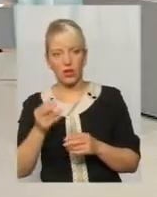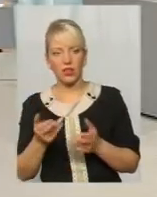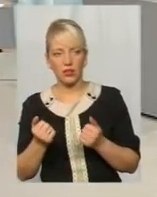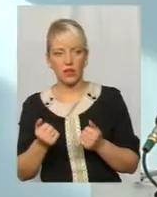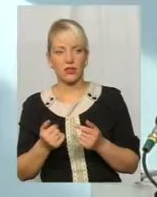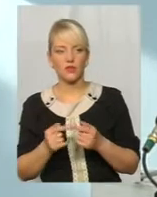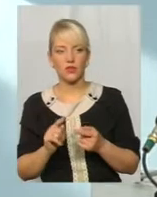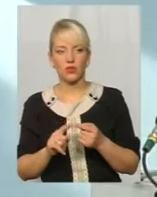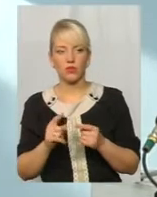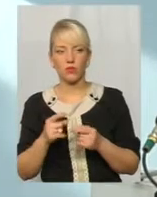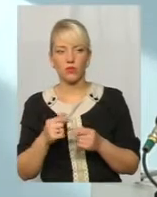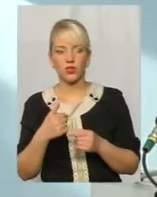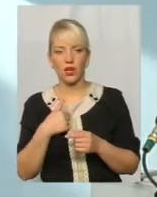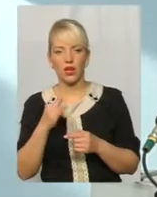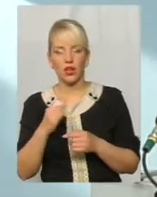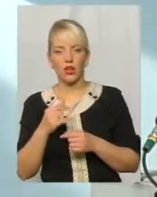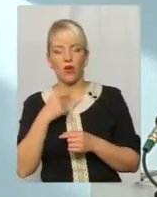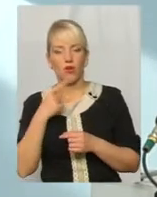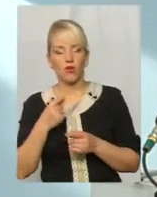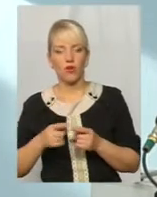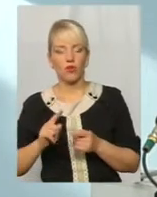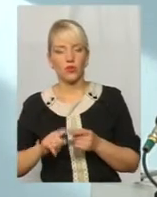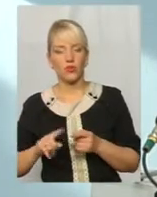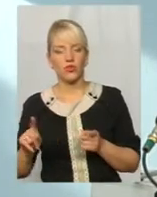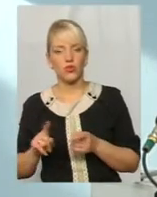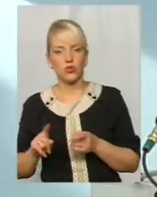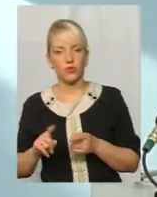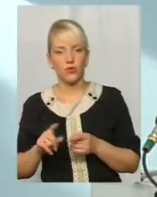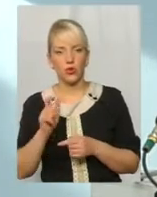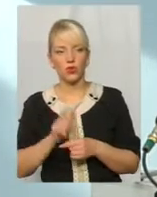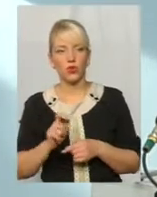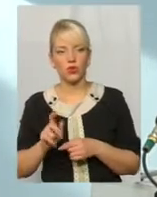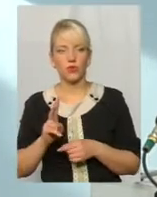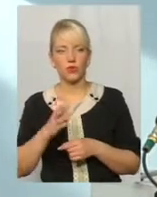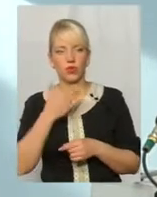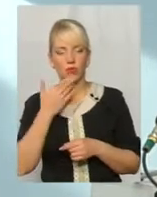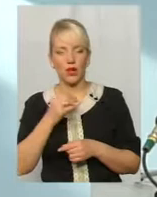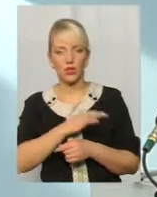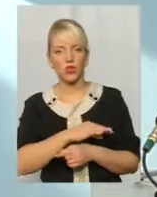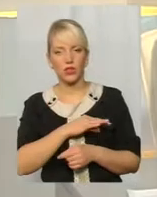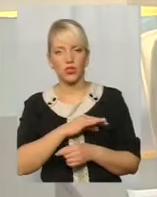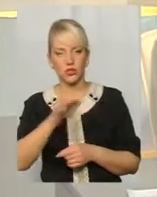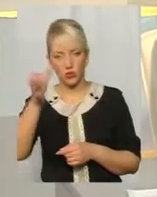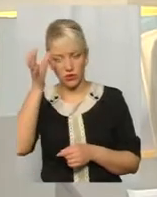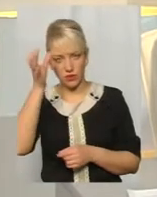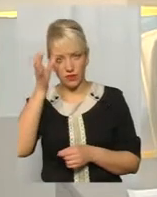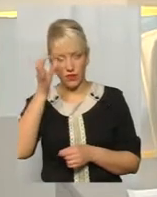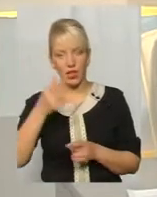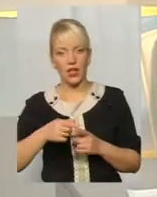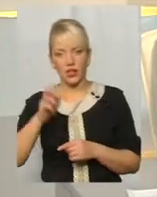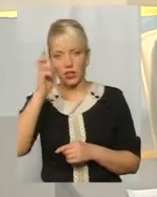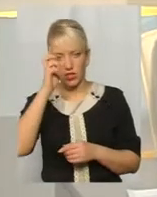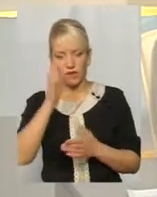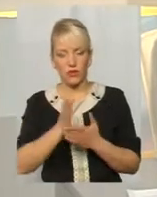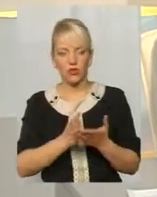Дуже тонка. Тому я і говорю про те, що людям, які не мають юридичної освіти, державних